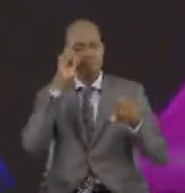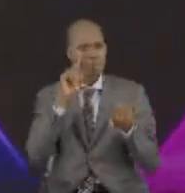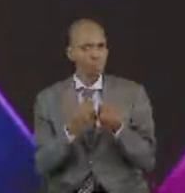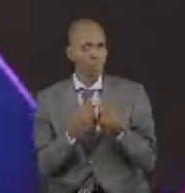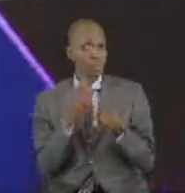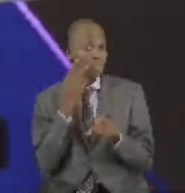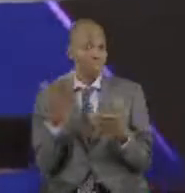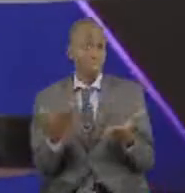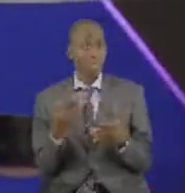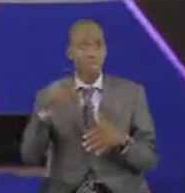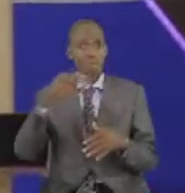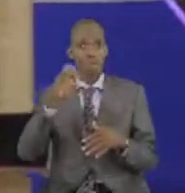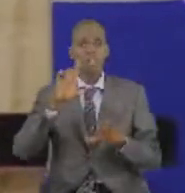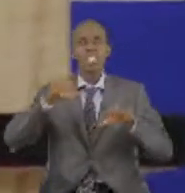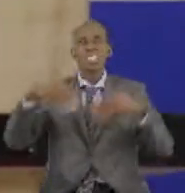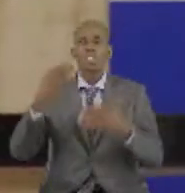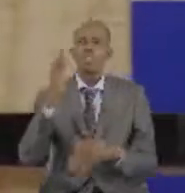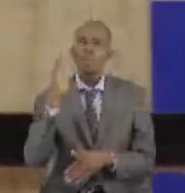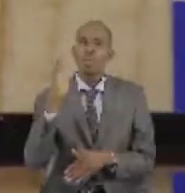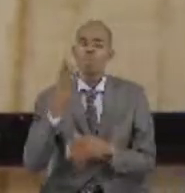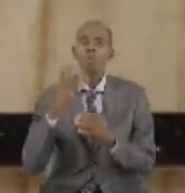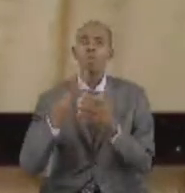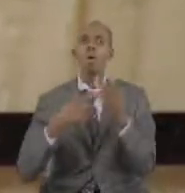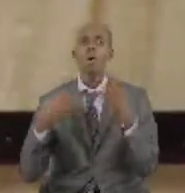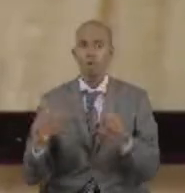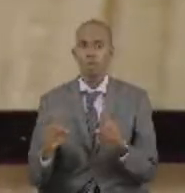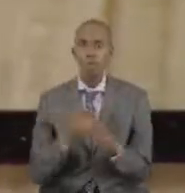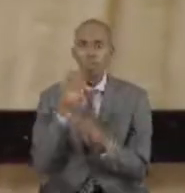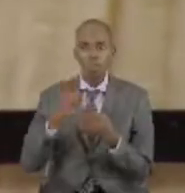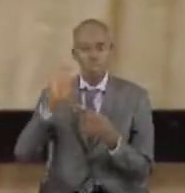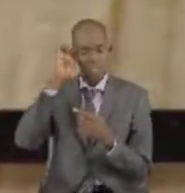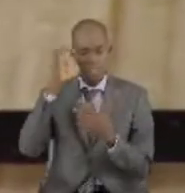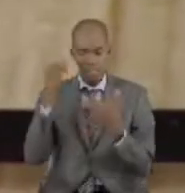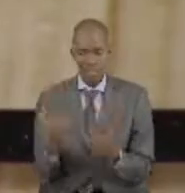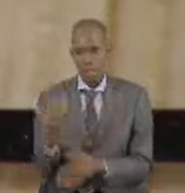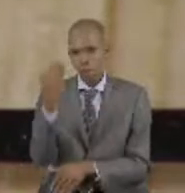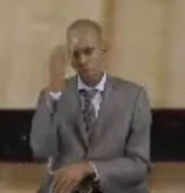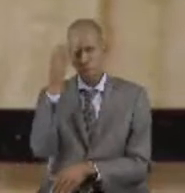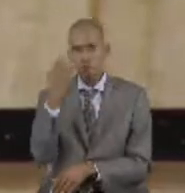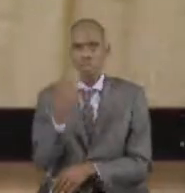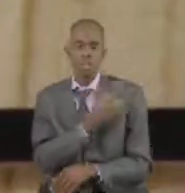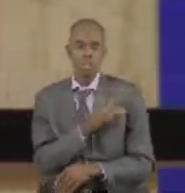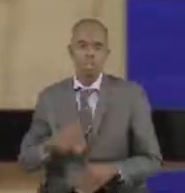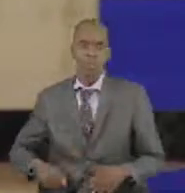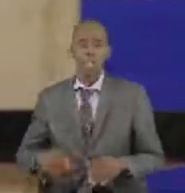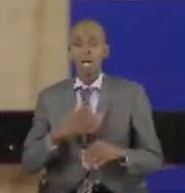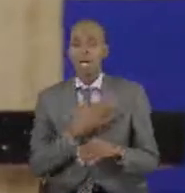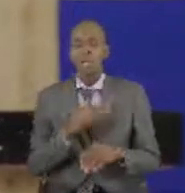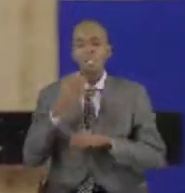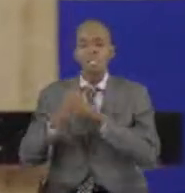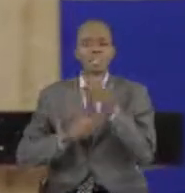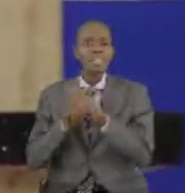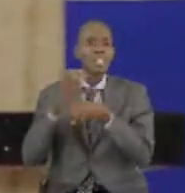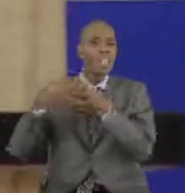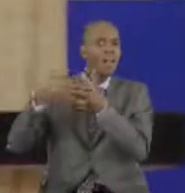il donnait le témoignage de ce qui est arrivé lorsqu'il a rencontré le seigneur après ça raconte avec le seigneur et des années